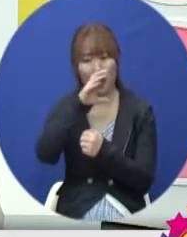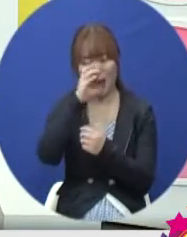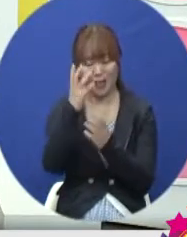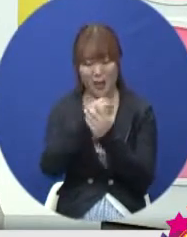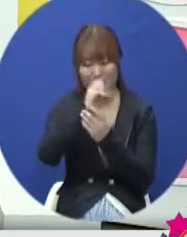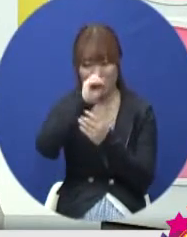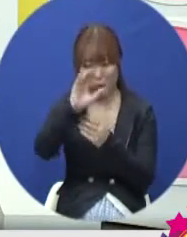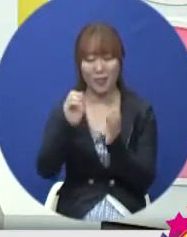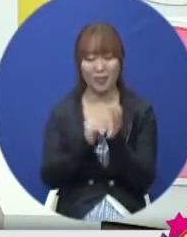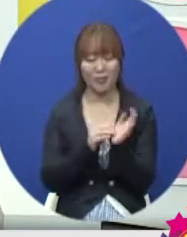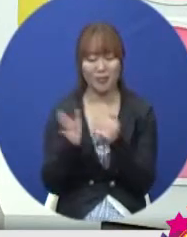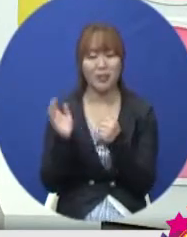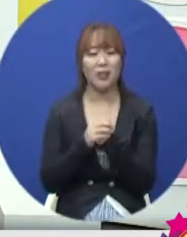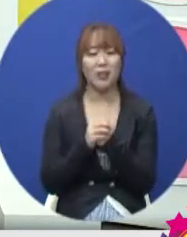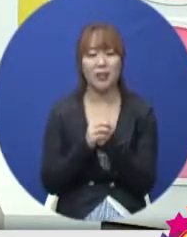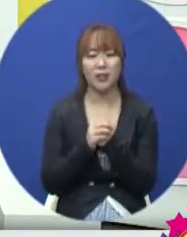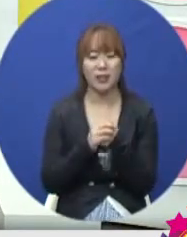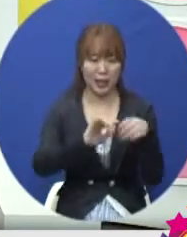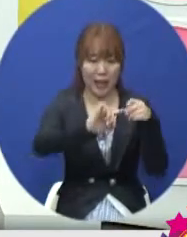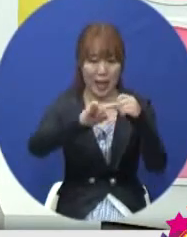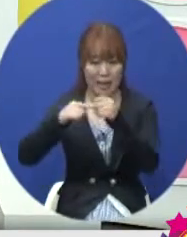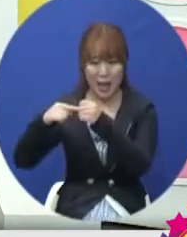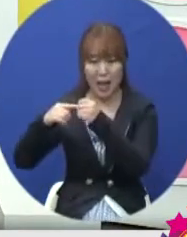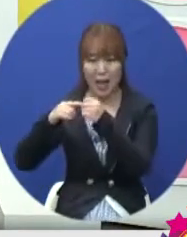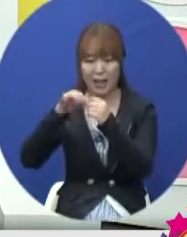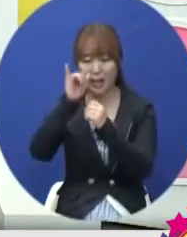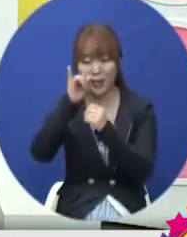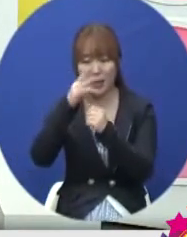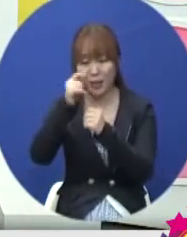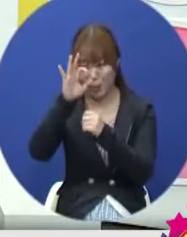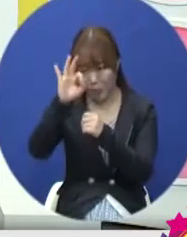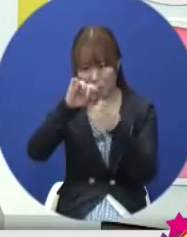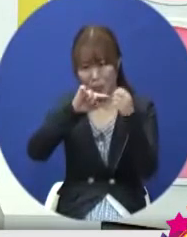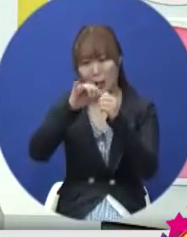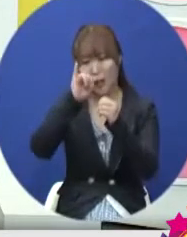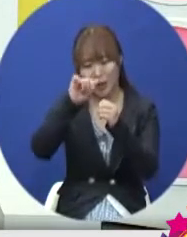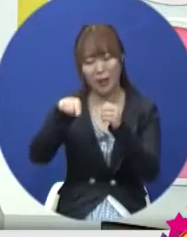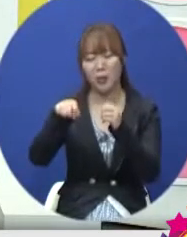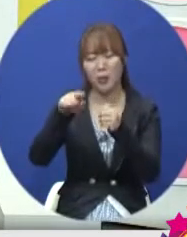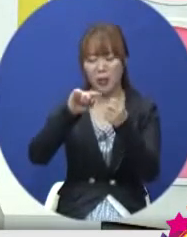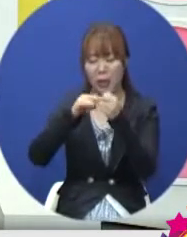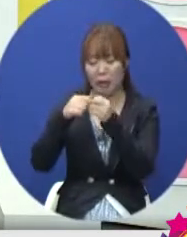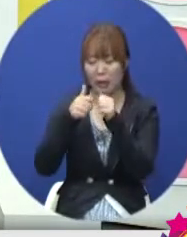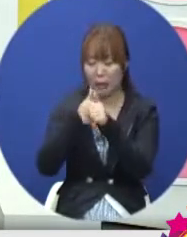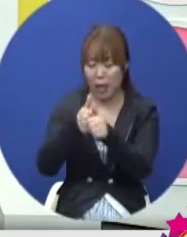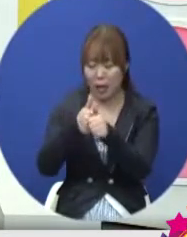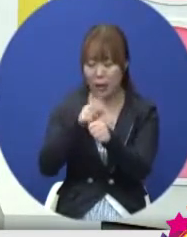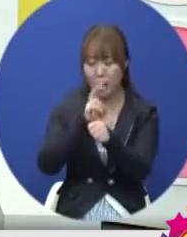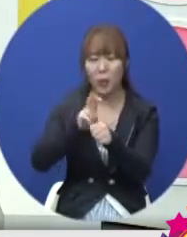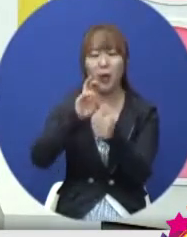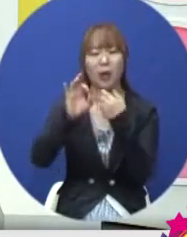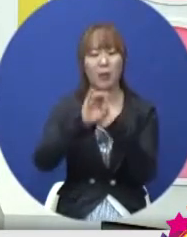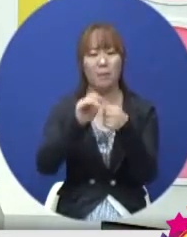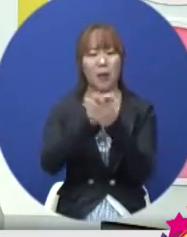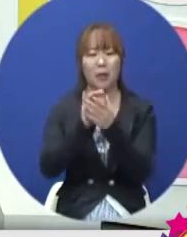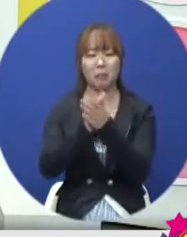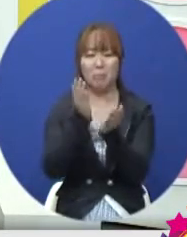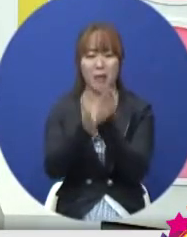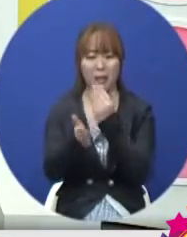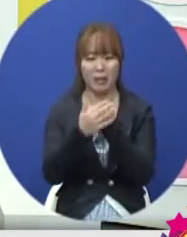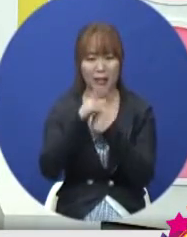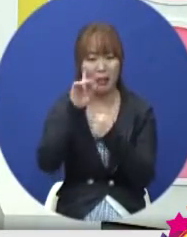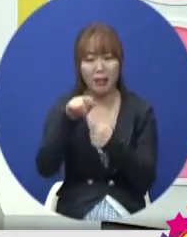예. 예. 완전히 줄이고. 그 다음에 네. 가사가 이렇게 나오잖아요. 네. 가사를 이렇게 따라, 보고 따라서 부르면 박자가 안